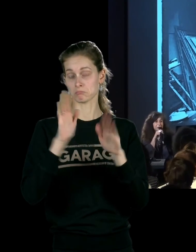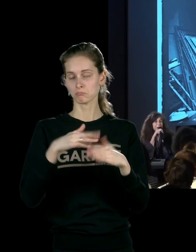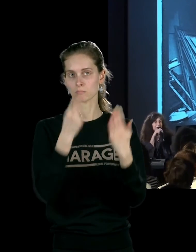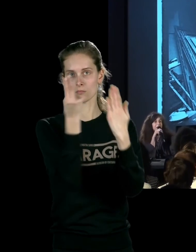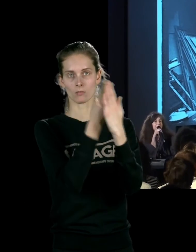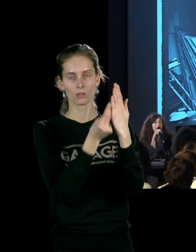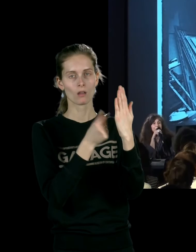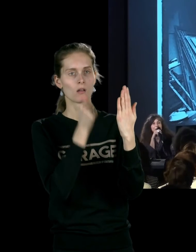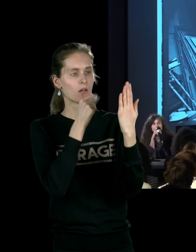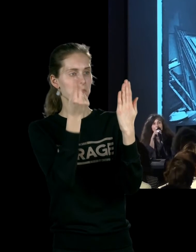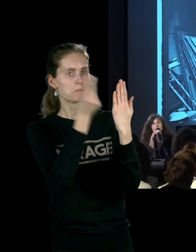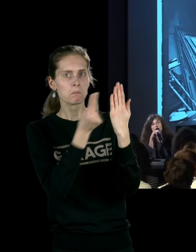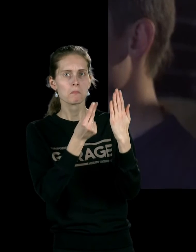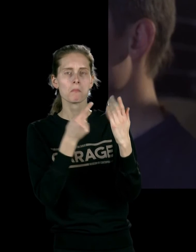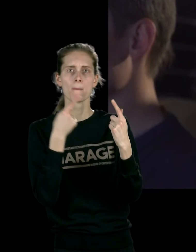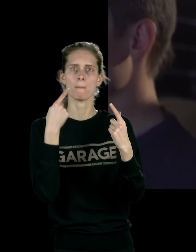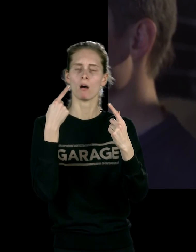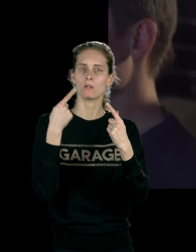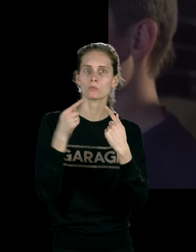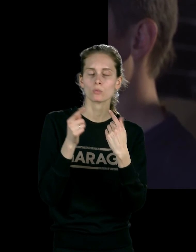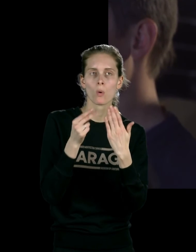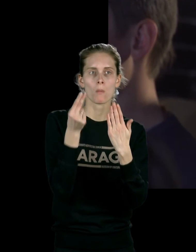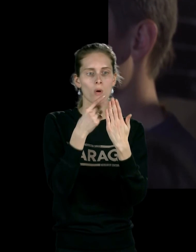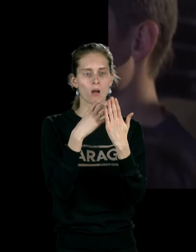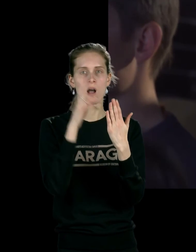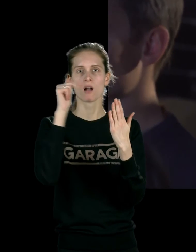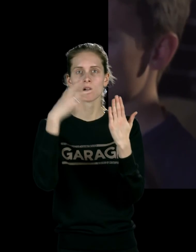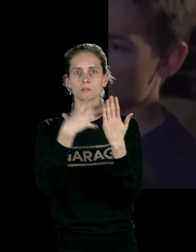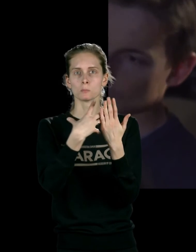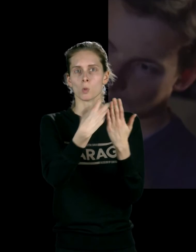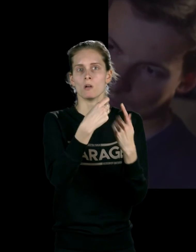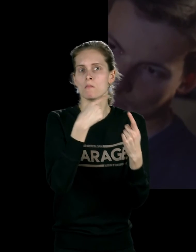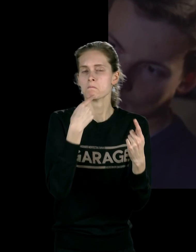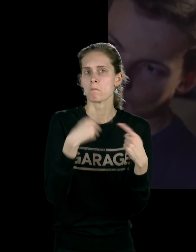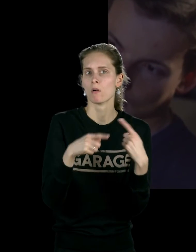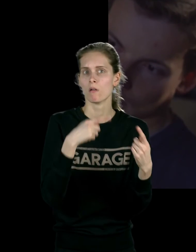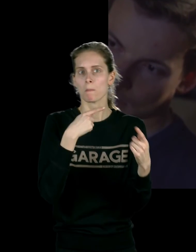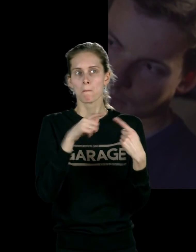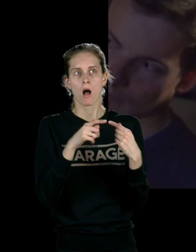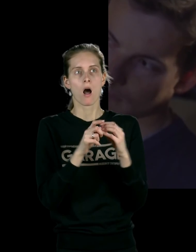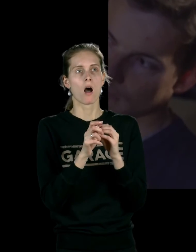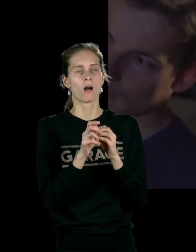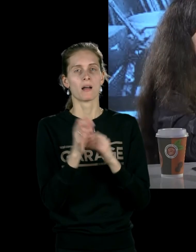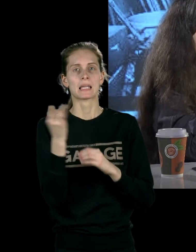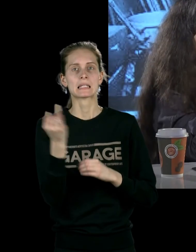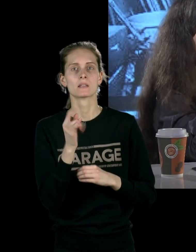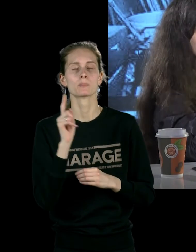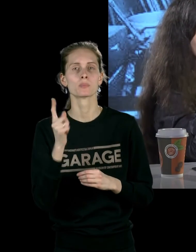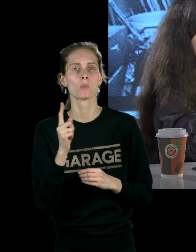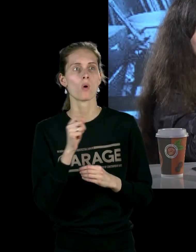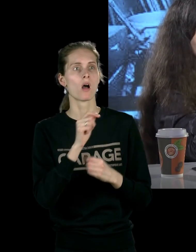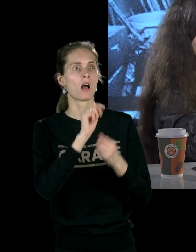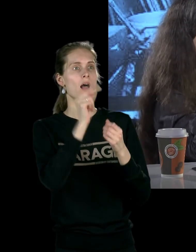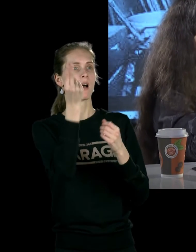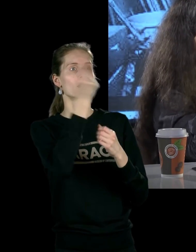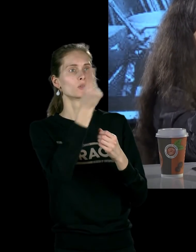она впитывается, но при этом ничего нельзя исправить. Если что-то ты не так сделал, это уже нельзя счистить. Можно только